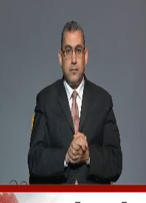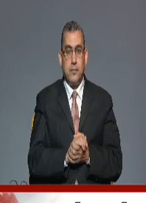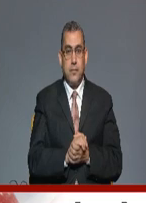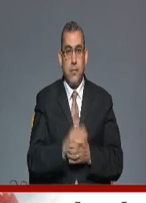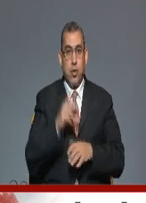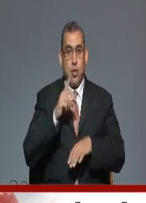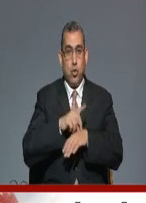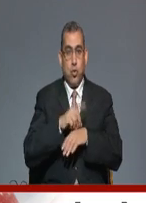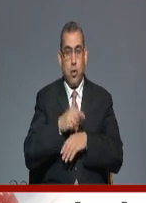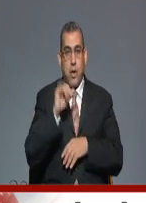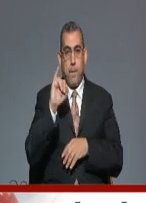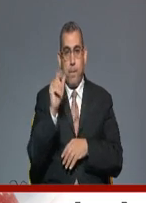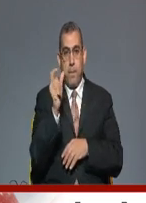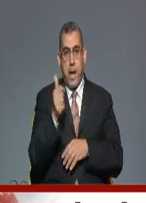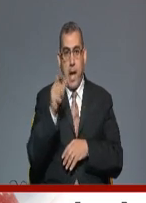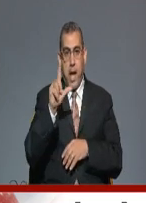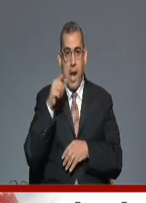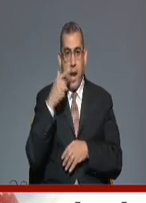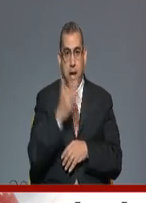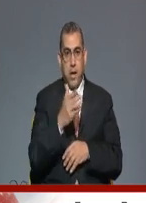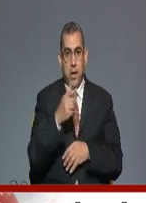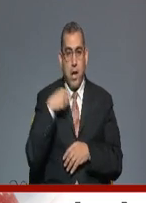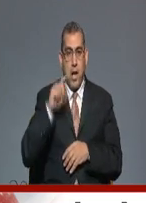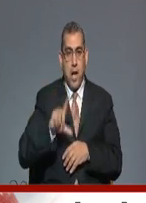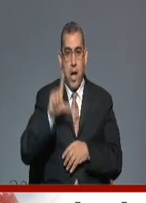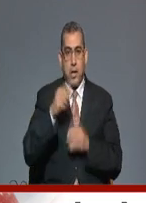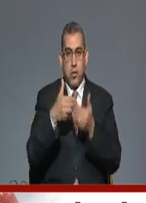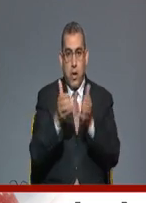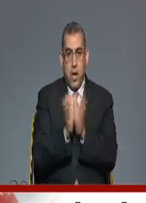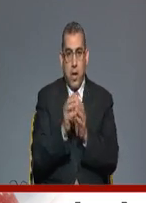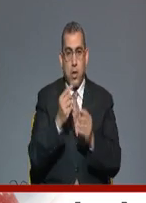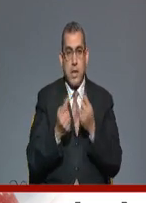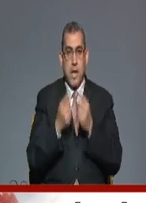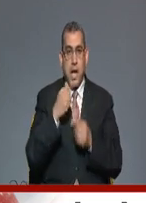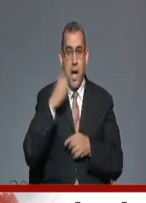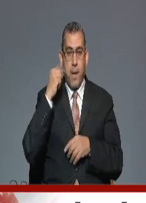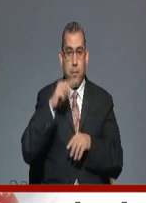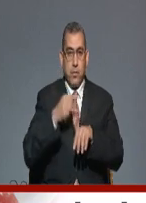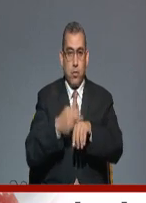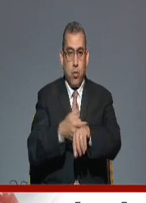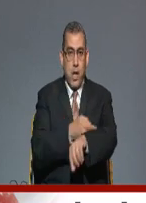الدكتورة منال السردي، رئيس وحدة زرع النخاع، تفضلي.